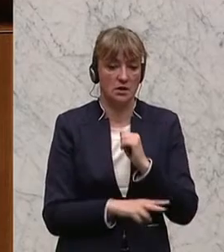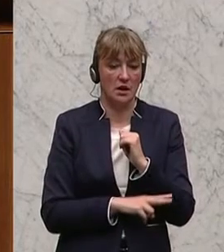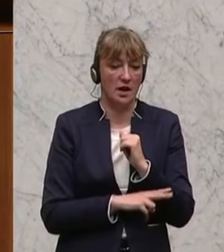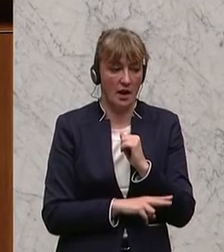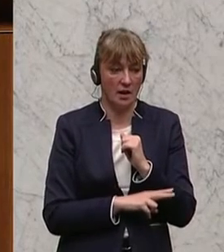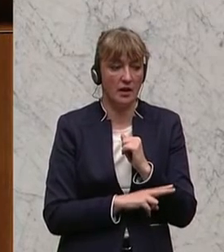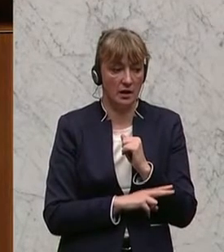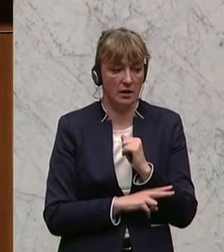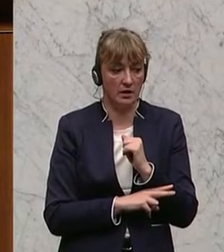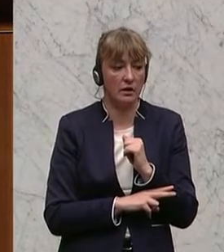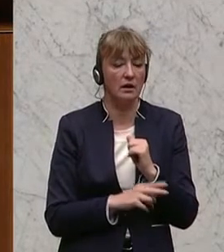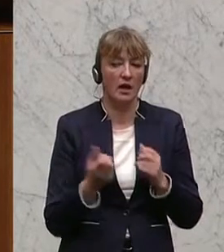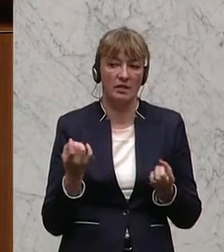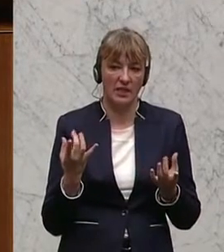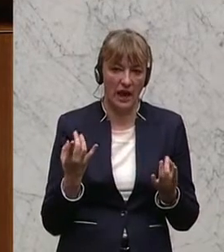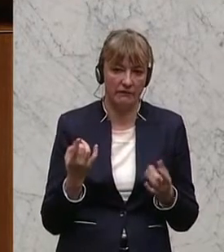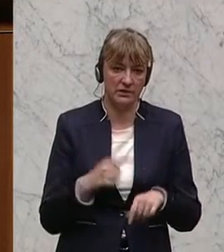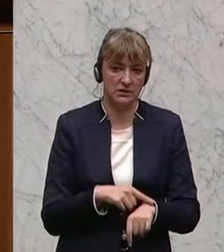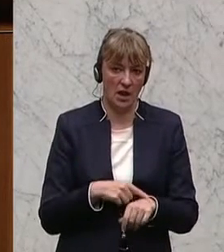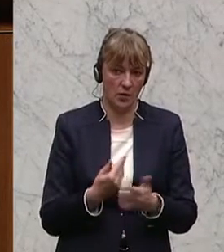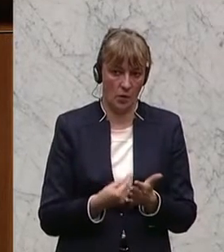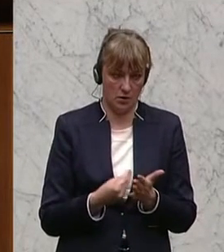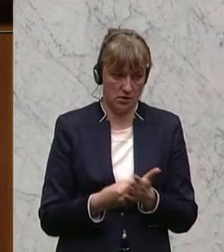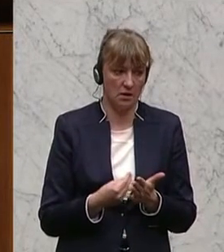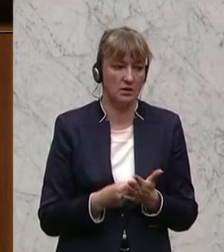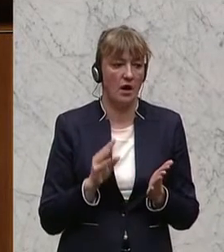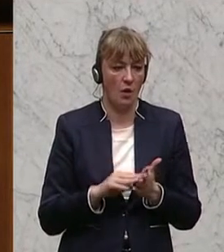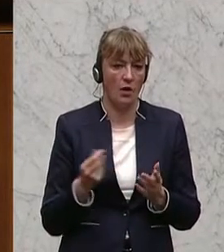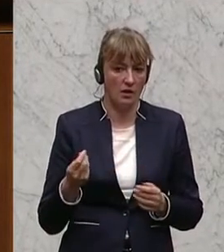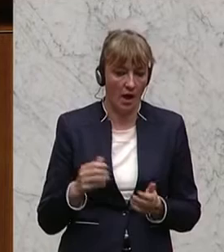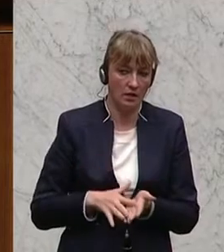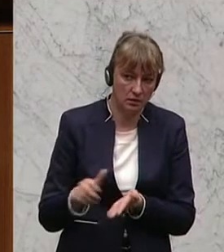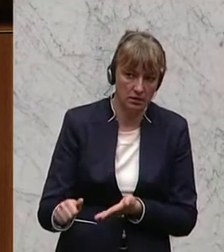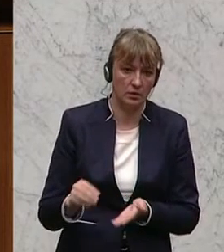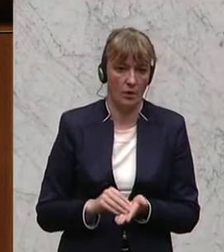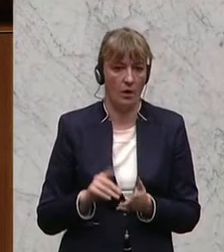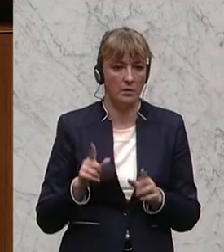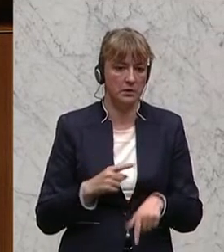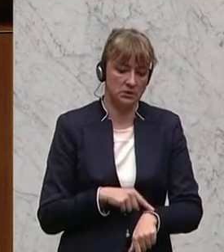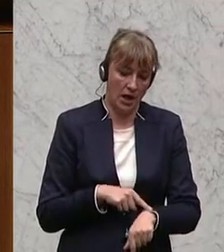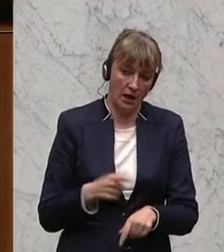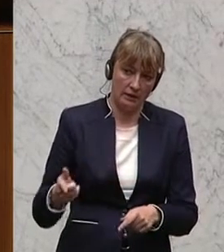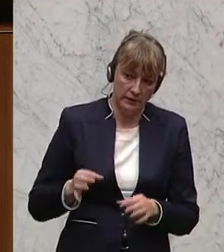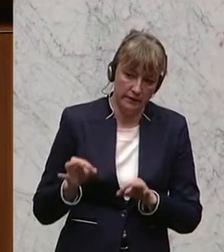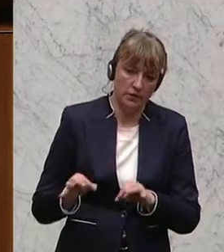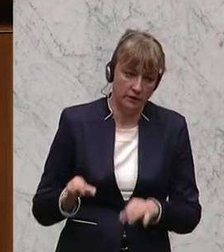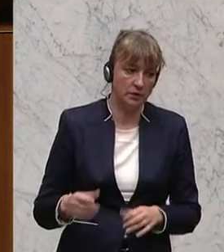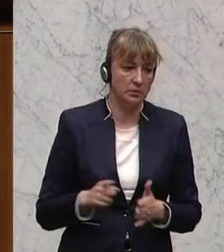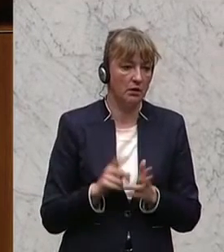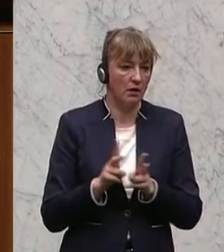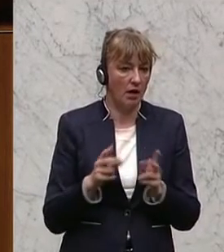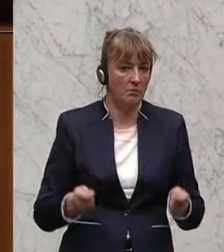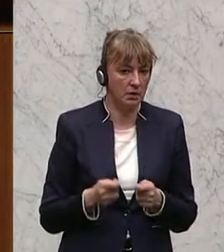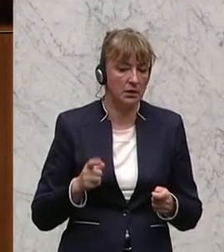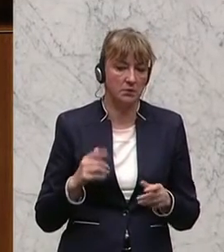Lehrling Nerven und Zeit. Davon abgesehen kostet er auch noch Geld. Aber er kostet vor allen Dingen Zeit. Das heißt, ein Kleinbetrieb